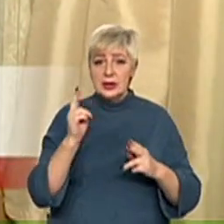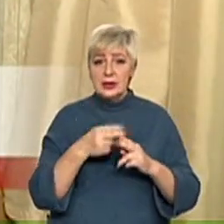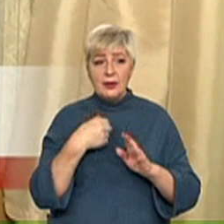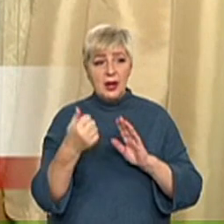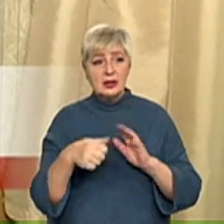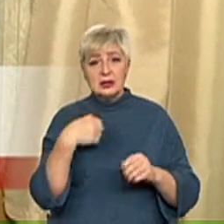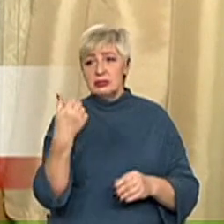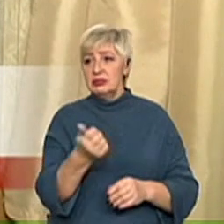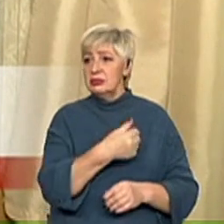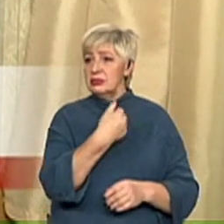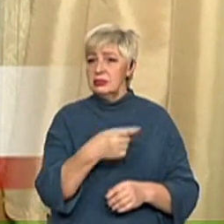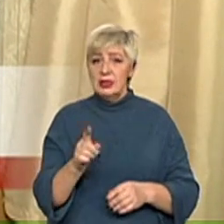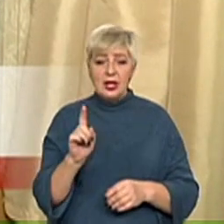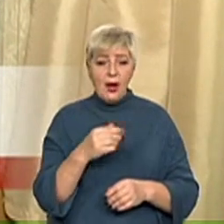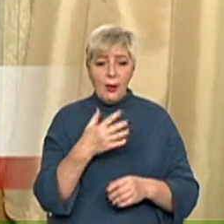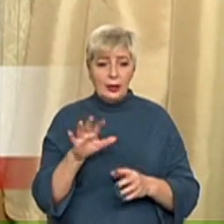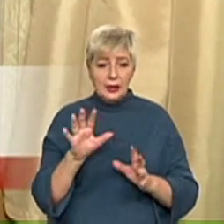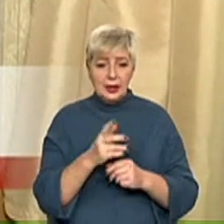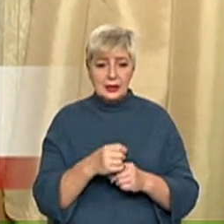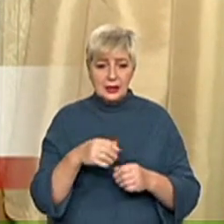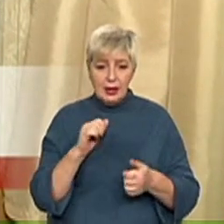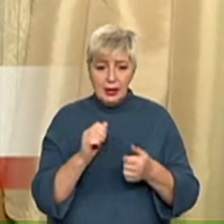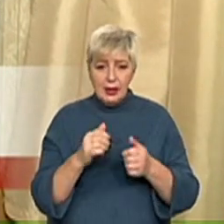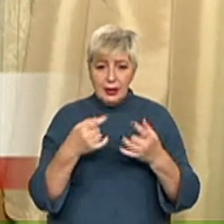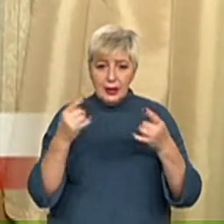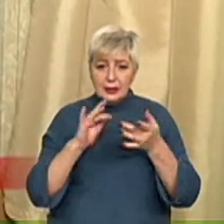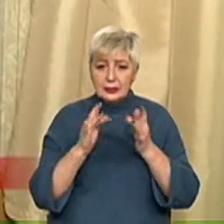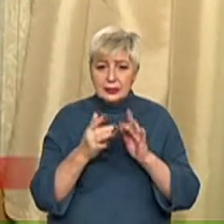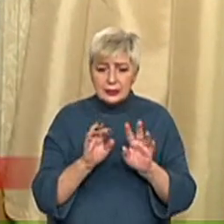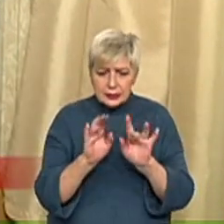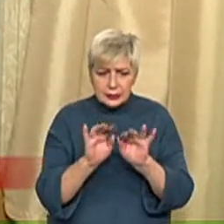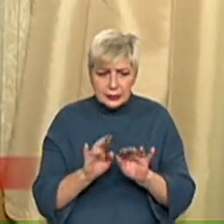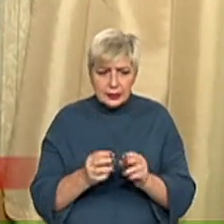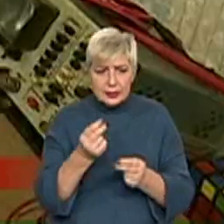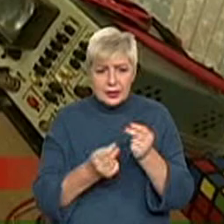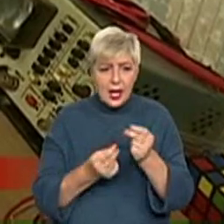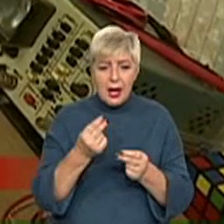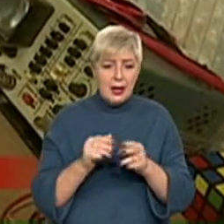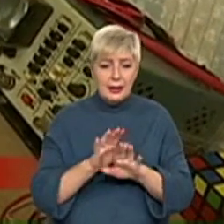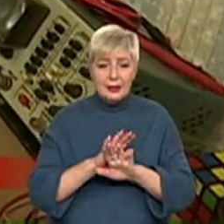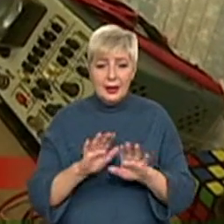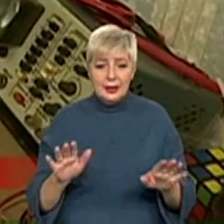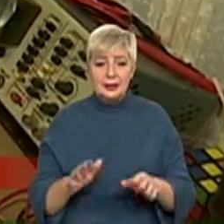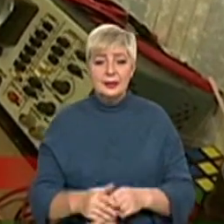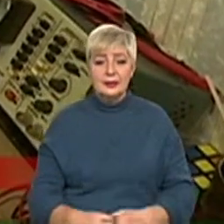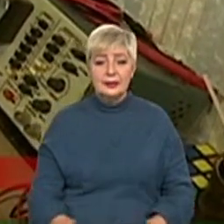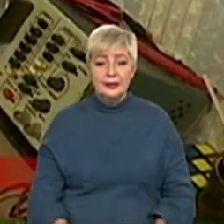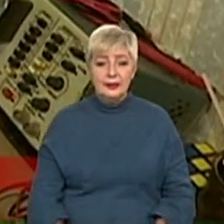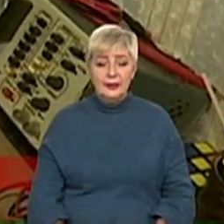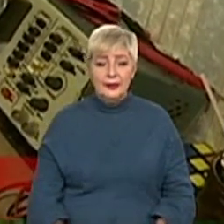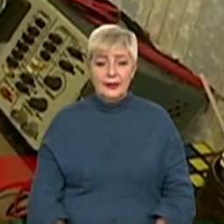не болтається, в стрілялки. По мобілкам, по комп'ютеру не грає.